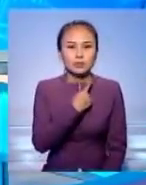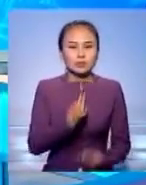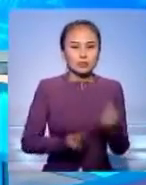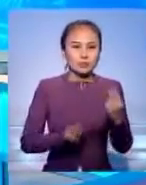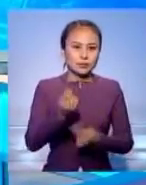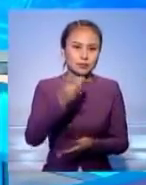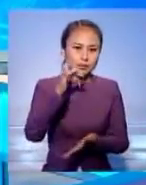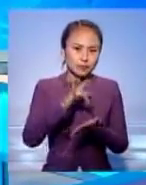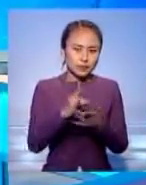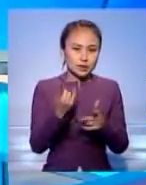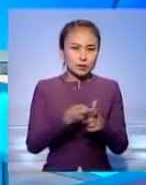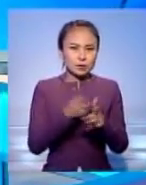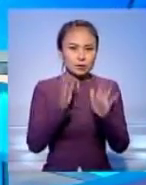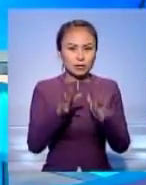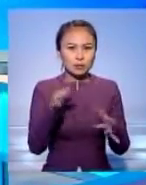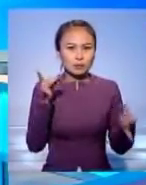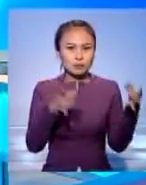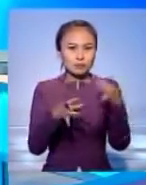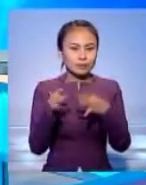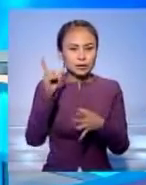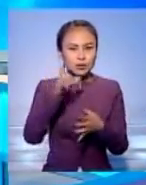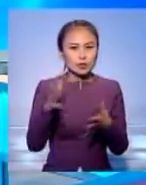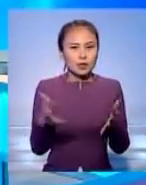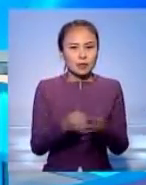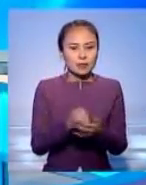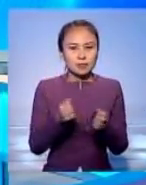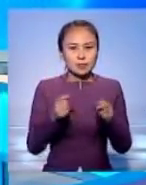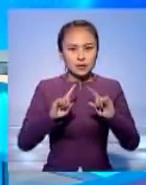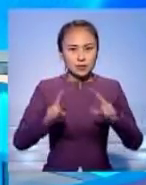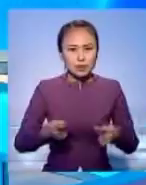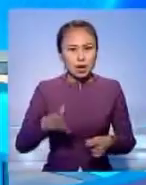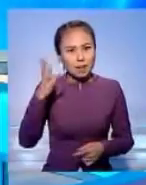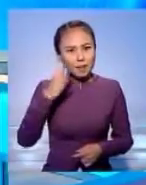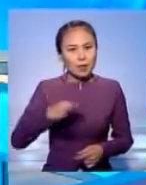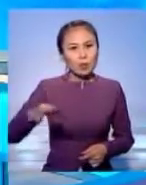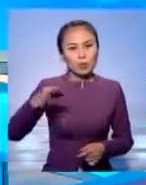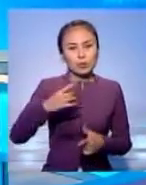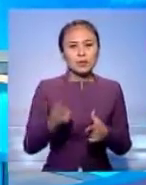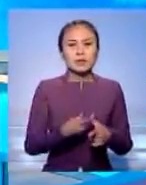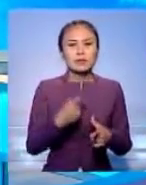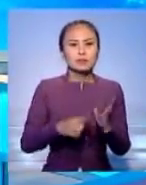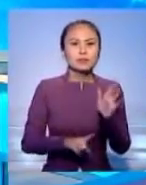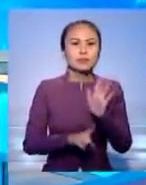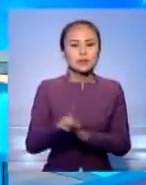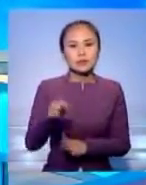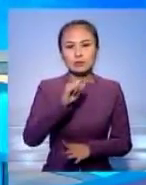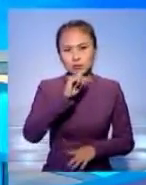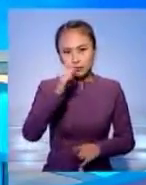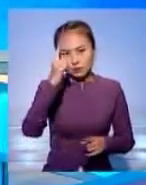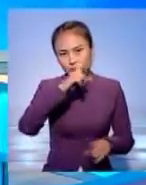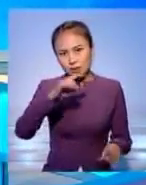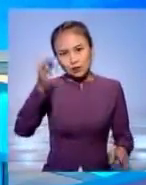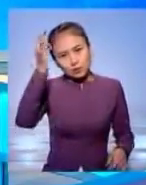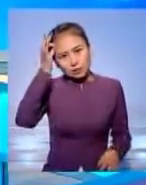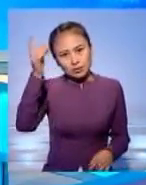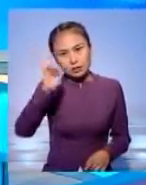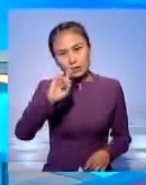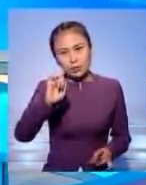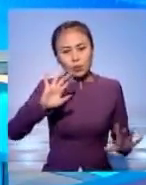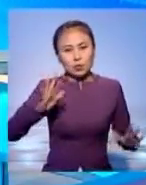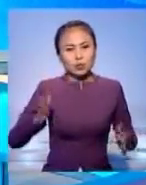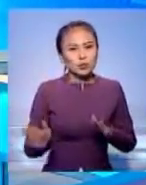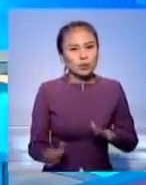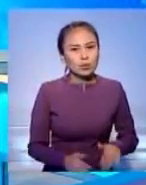Талдықорғандағы ойын-сауық орталықтарының бірінде оғатқан күдікті ұсталды. Бұл туралы Алматы облыстық ішкі істер департаментінің баспасөз қызметі хабарлады. Естеріңізге